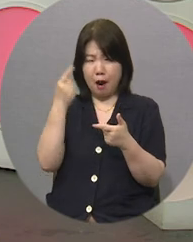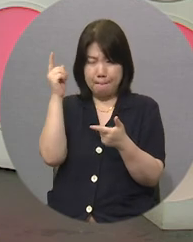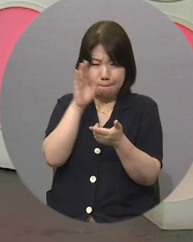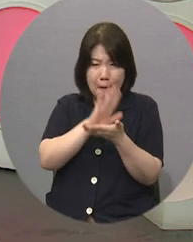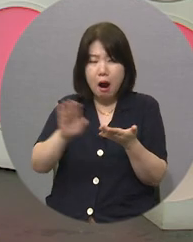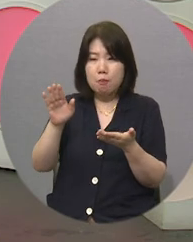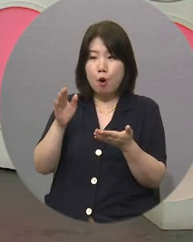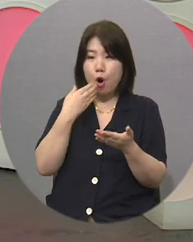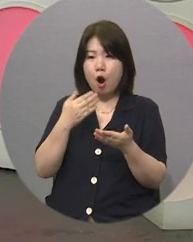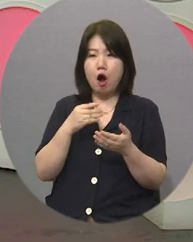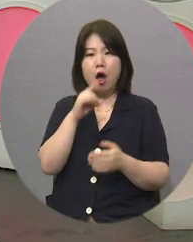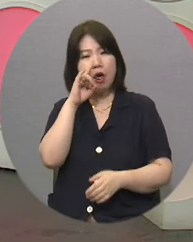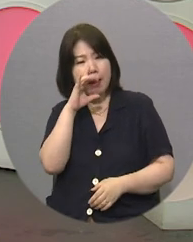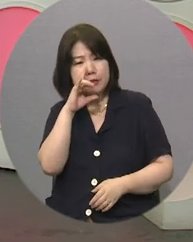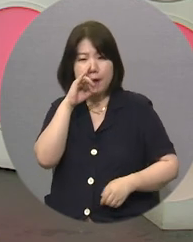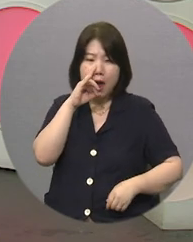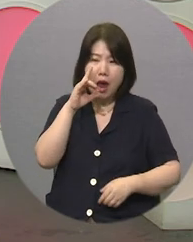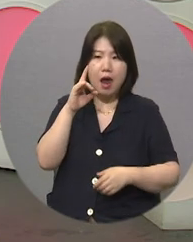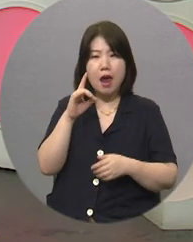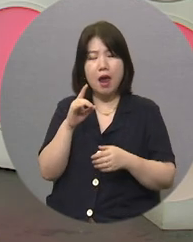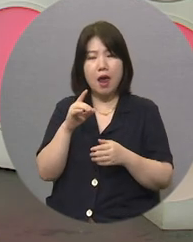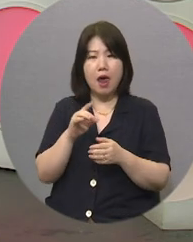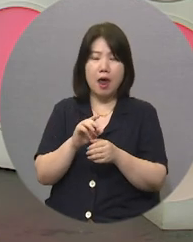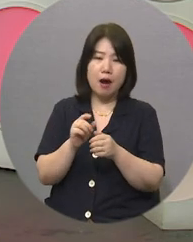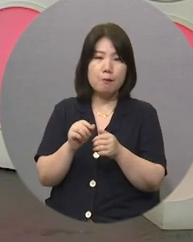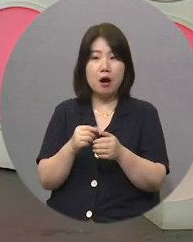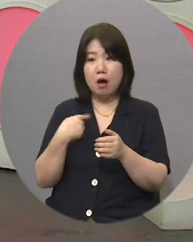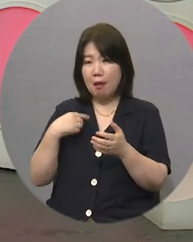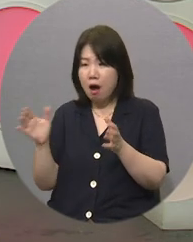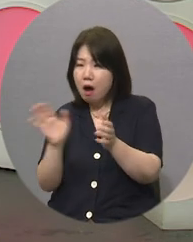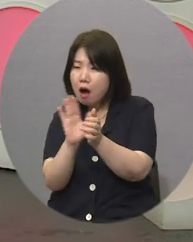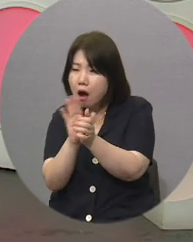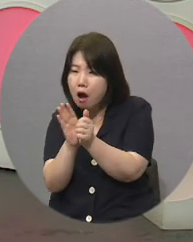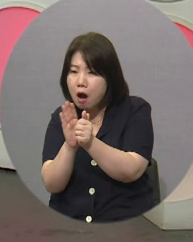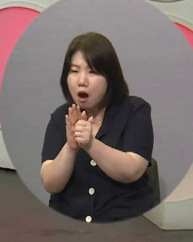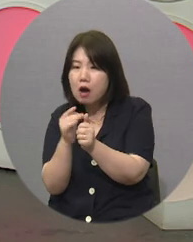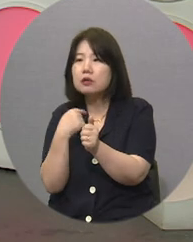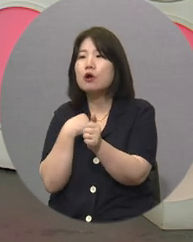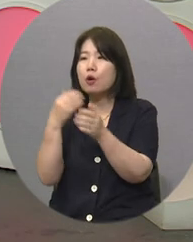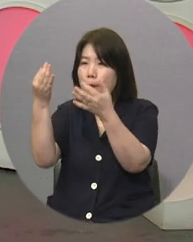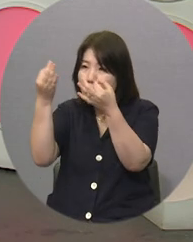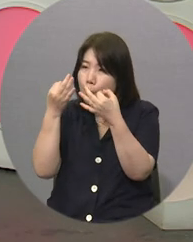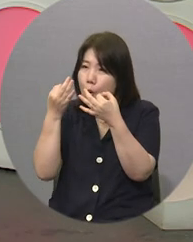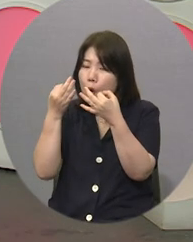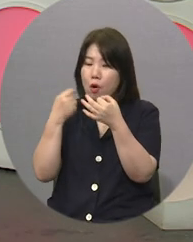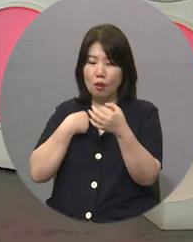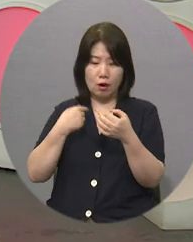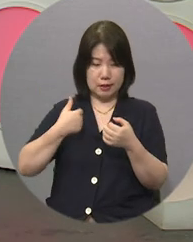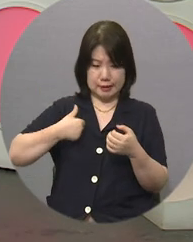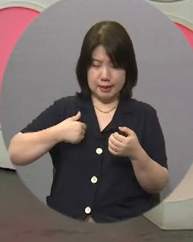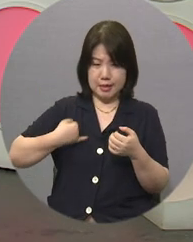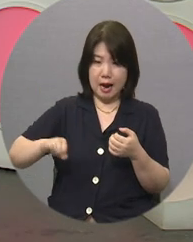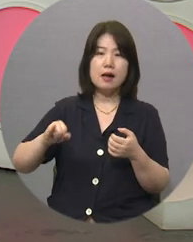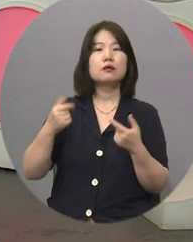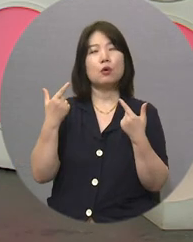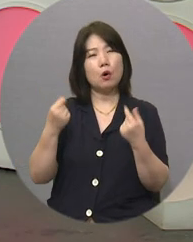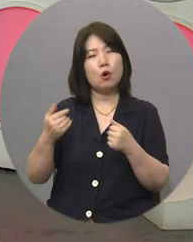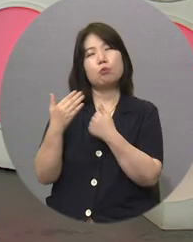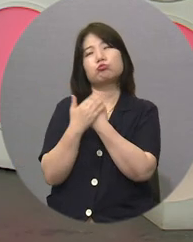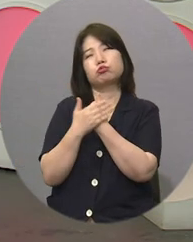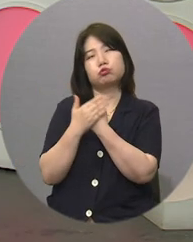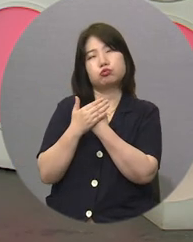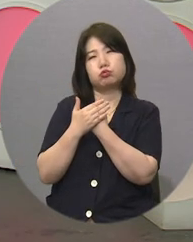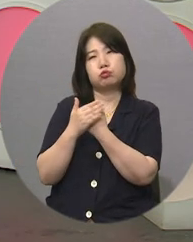보채는 둘째, 그 둘을 데리고 씨름하는 저를 사장님은 딸처럼 여겨주었습니다.